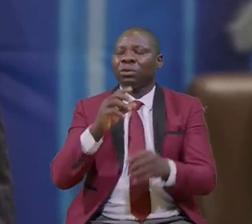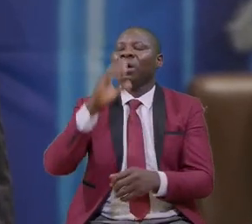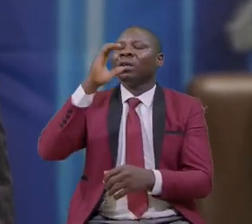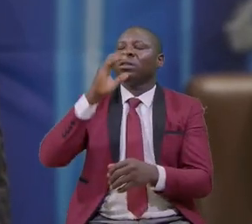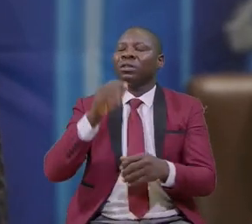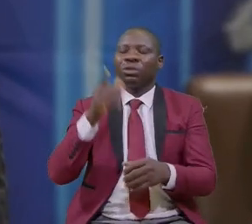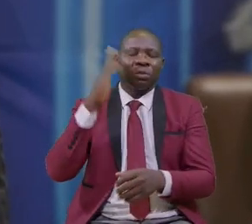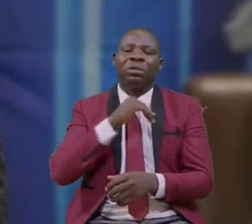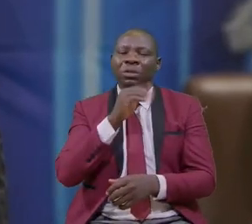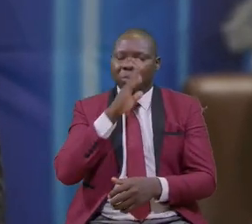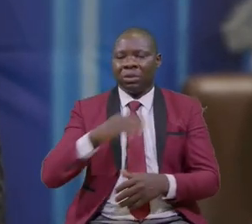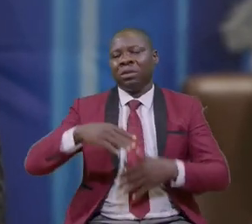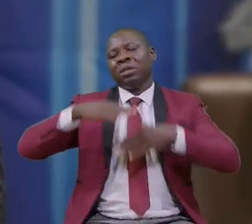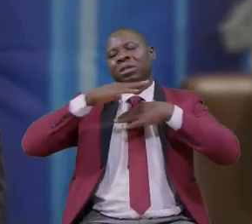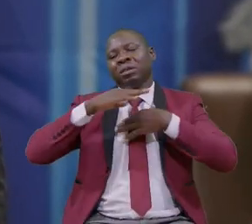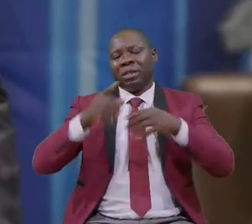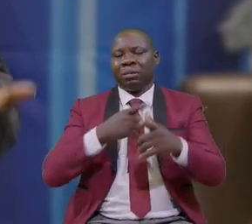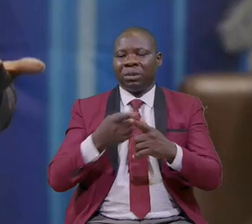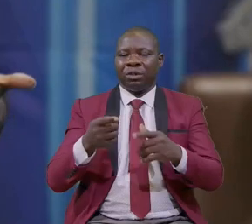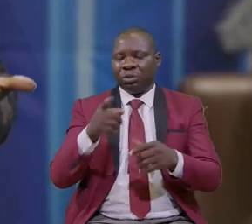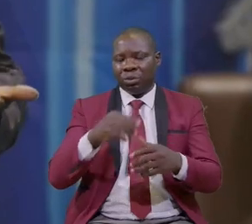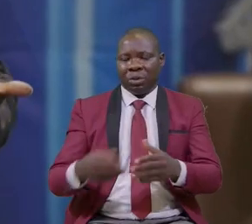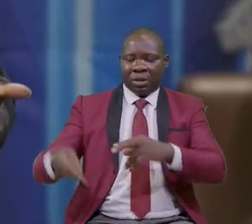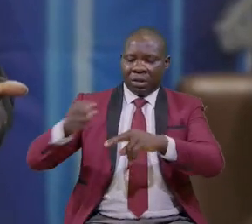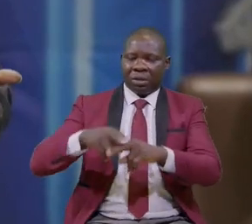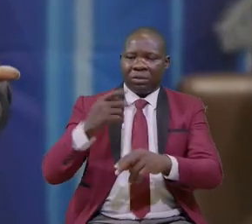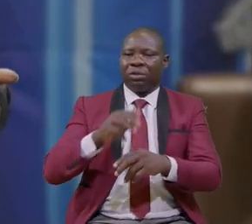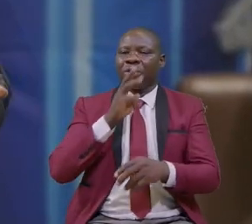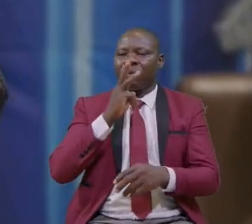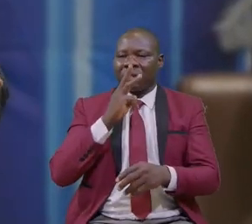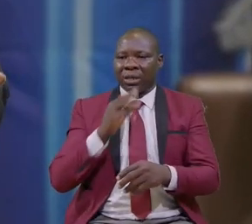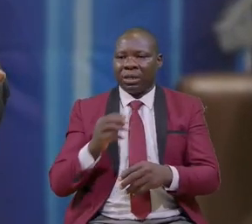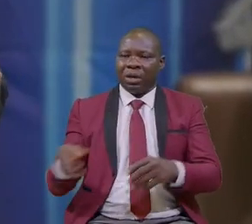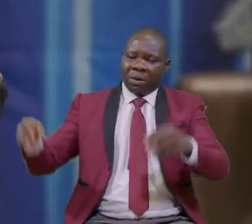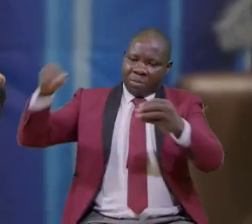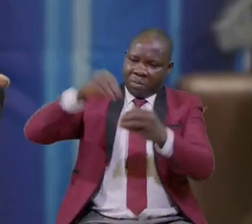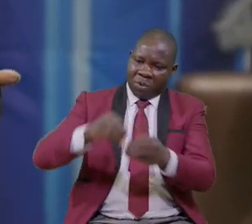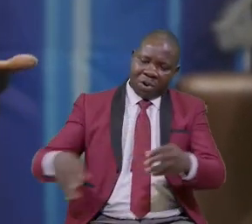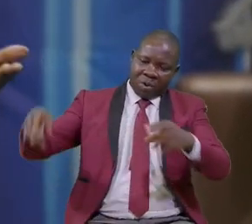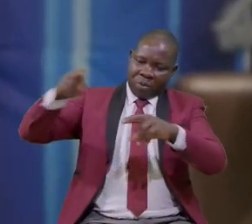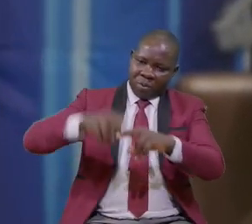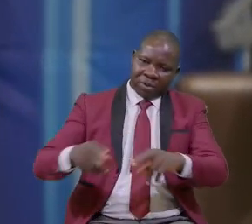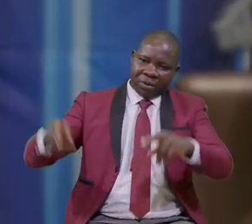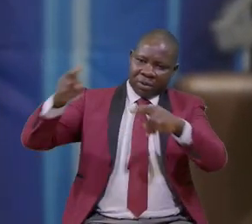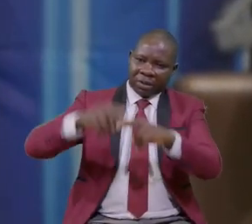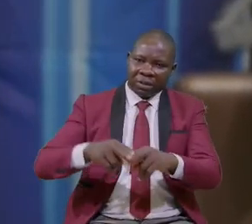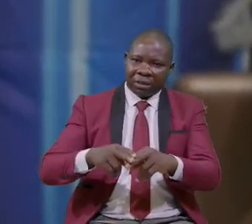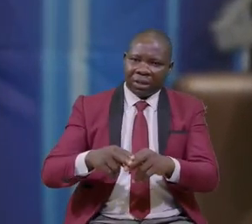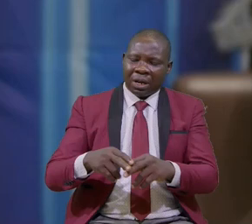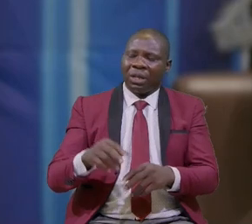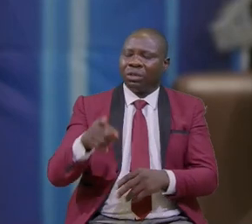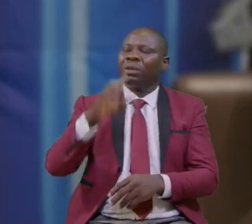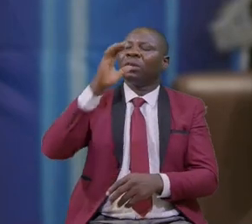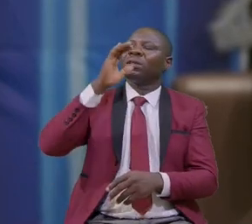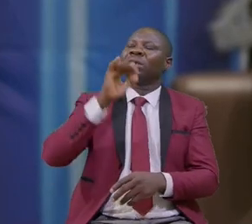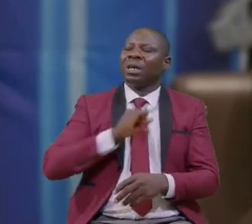pas étant. Nous allons augmenter l'eau grande. Et on augmente l'eau. Tu bois. J'ai encore